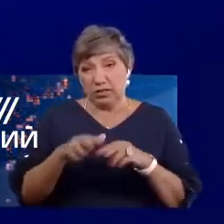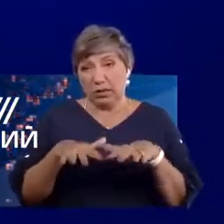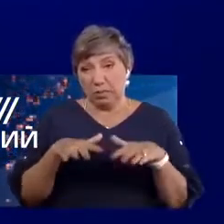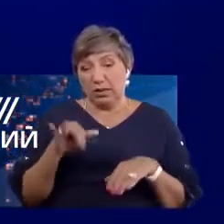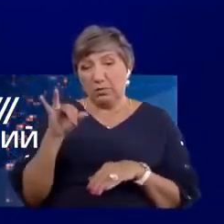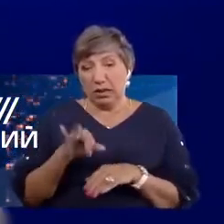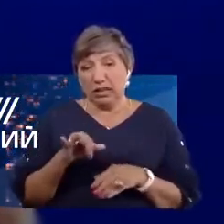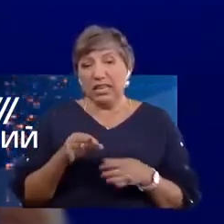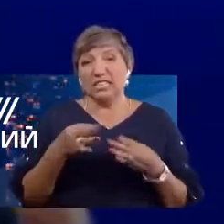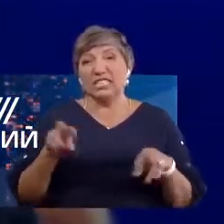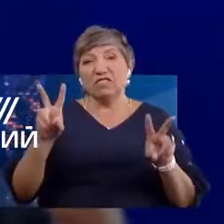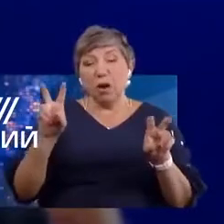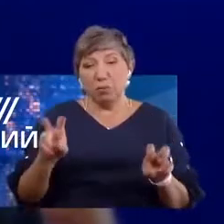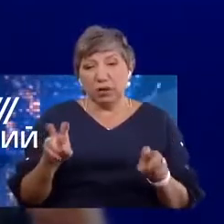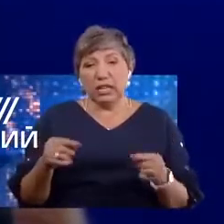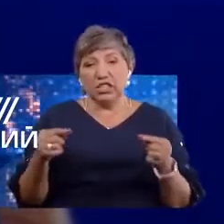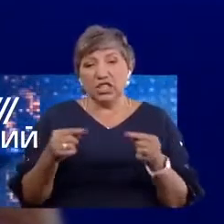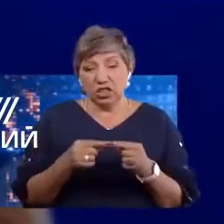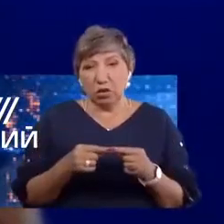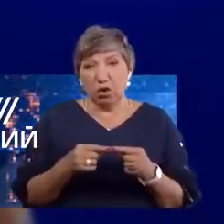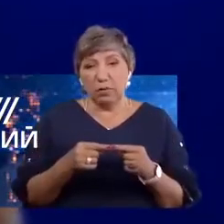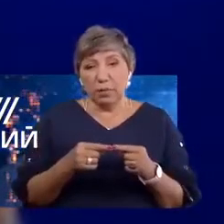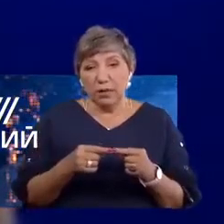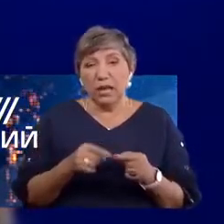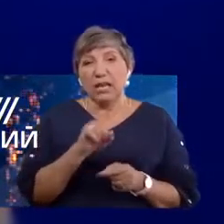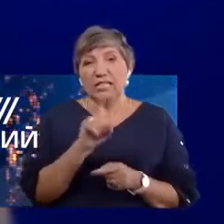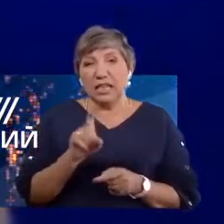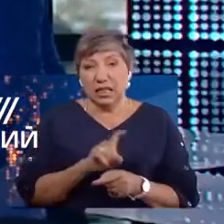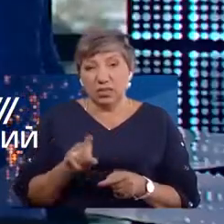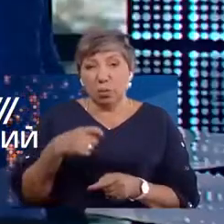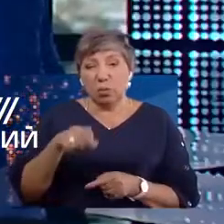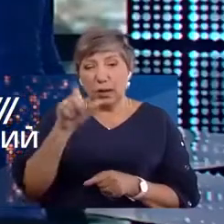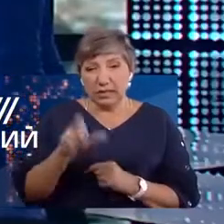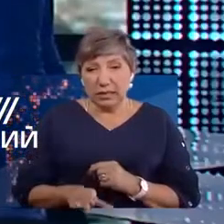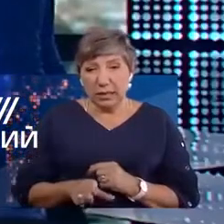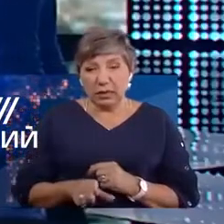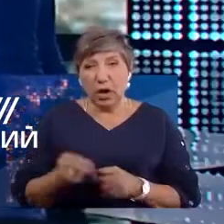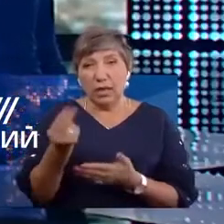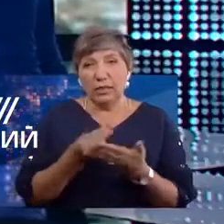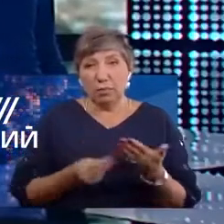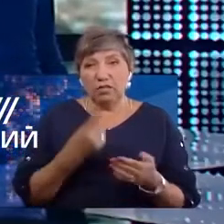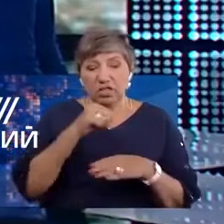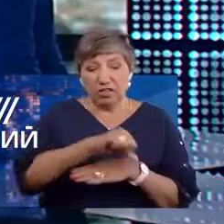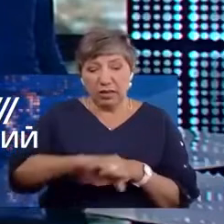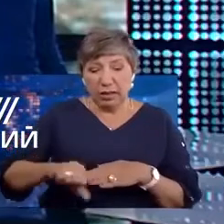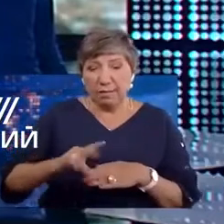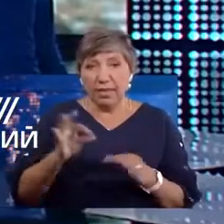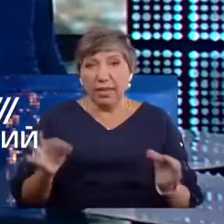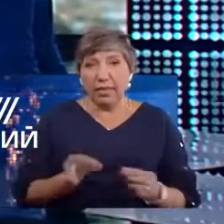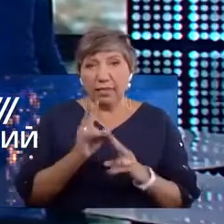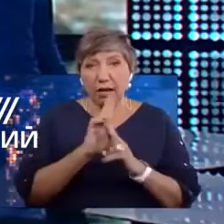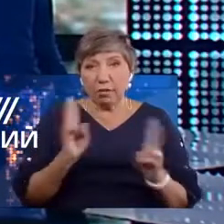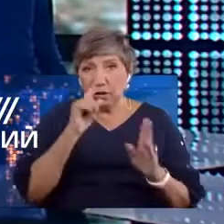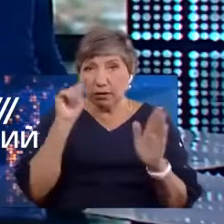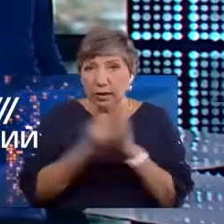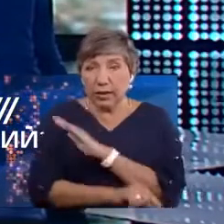І «Свобода» чітко Зеленському президенту намалювала червону лінію. Ні в якому разі не